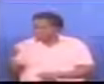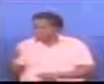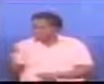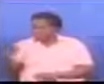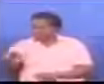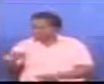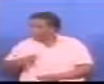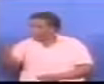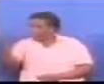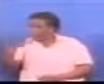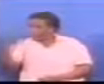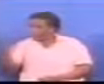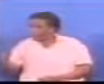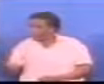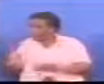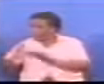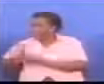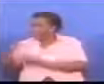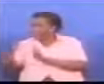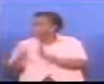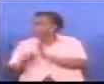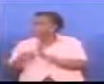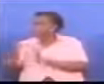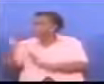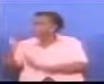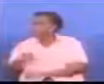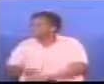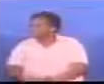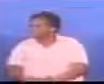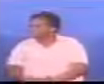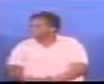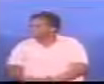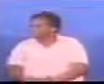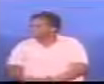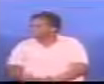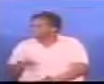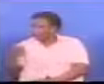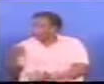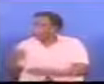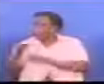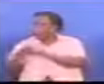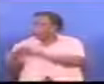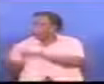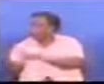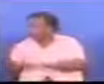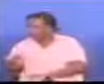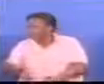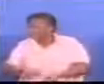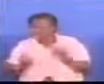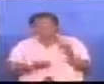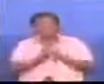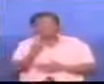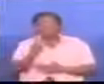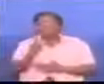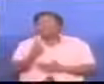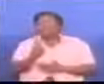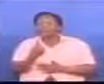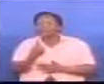560 hivi, hela nyingi kweli. Hivi tungeruhusu watu binafsi wakawekeza, nani asingekuja pale? Kwa vyote inalipa.